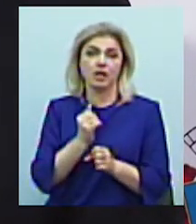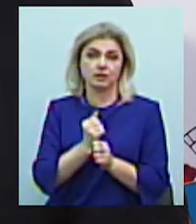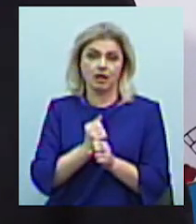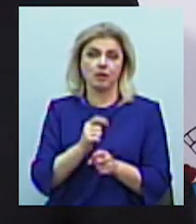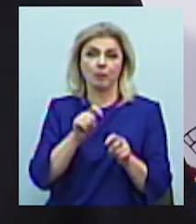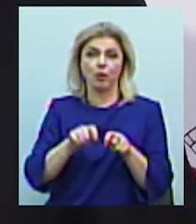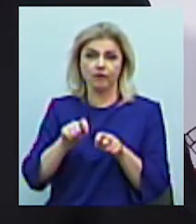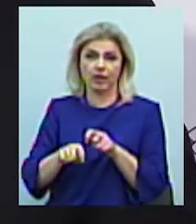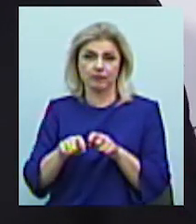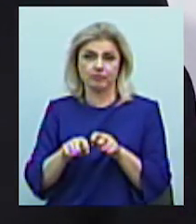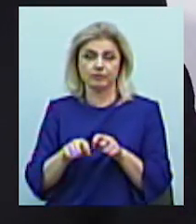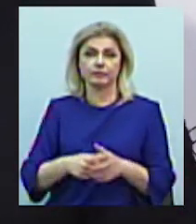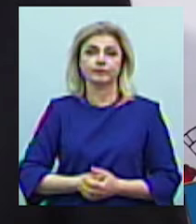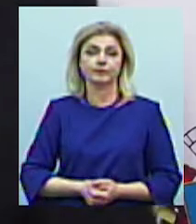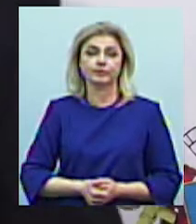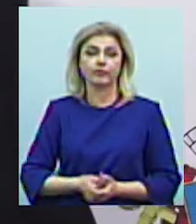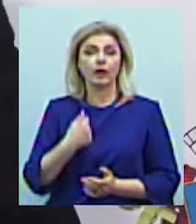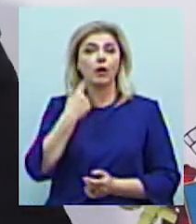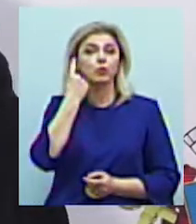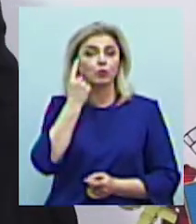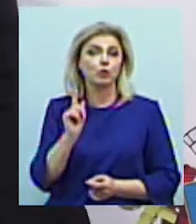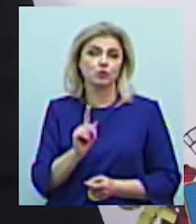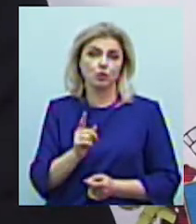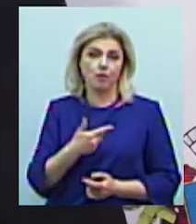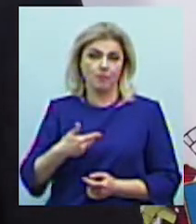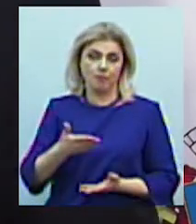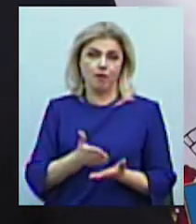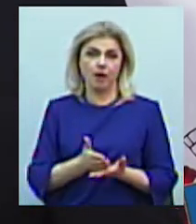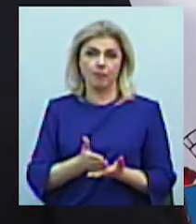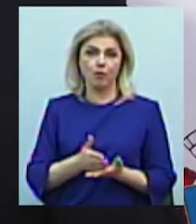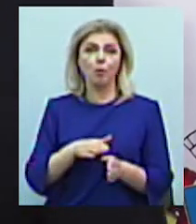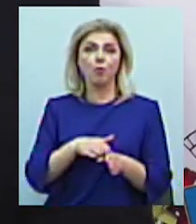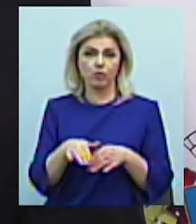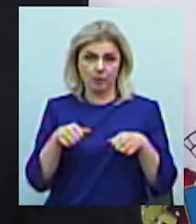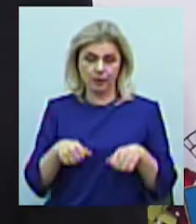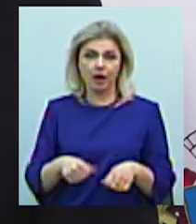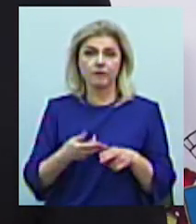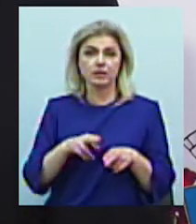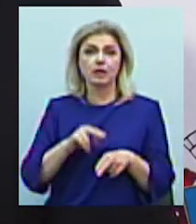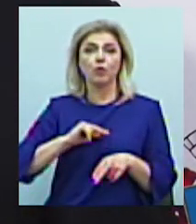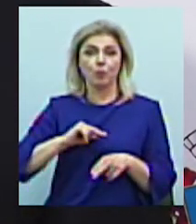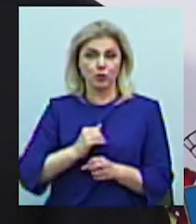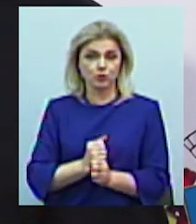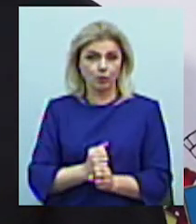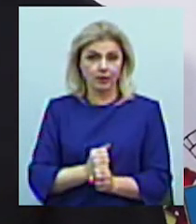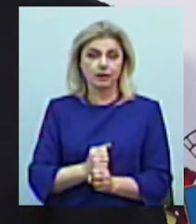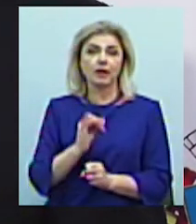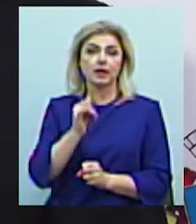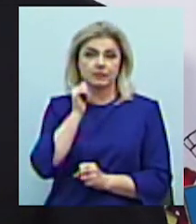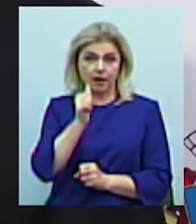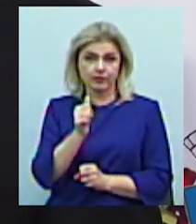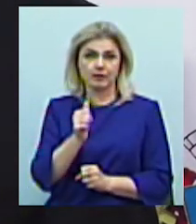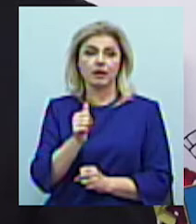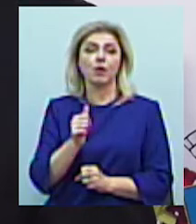перевірок харчування в закладах освіти. Я думаю, що ми маємо повне право цю роботу зробити. І з завтрашнього